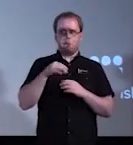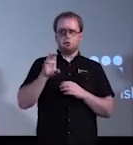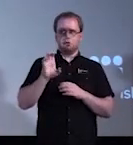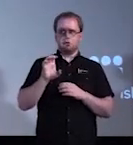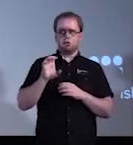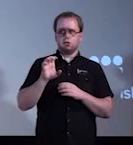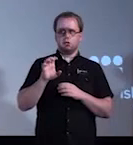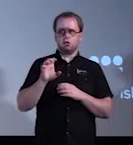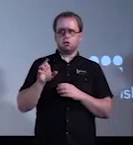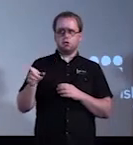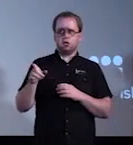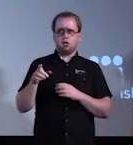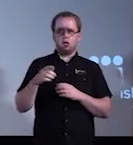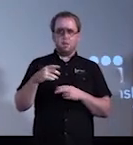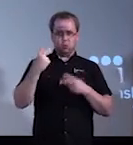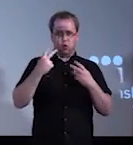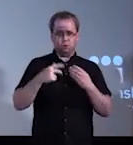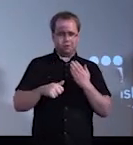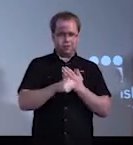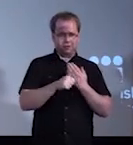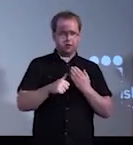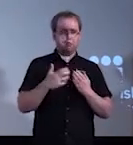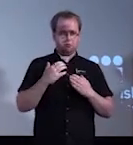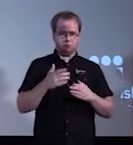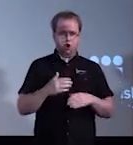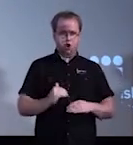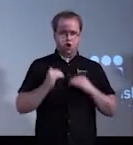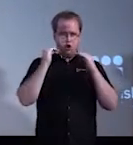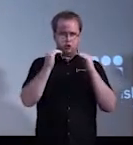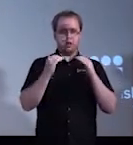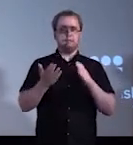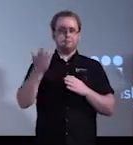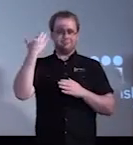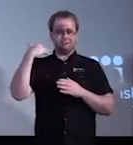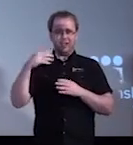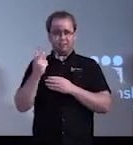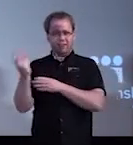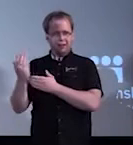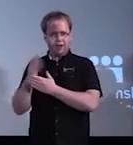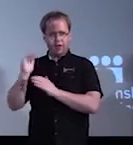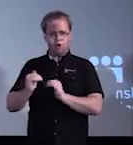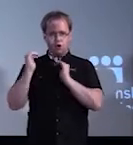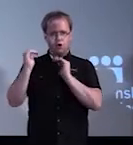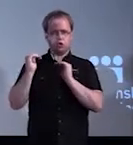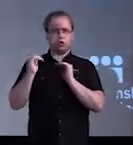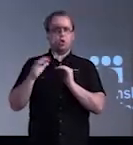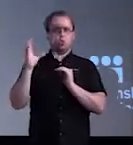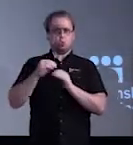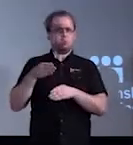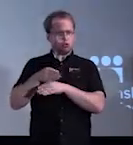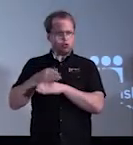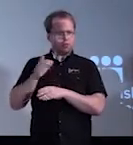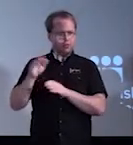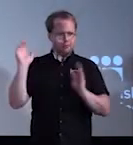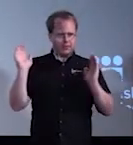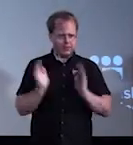ena är att vi får höjda priser på biografbiljetterna, vilket i de länder där det har gjorts förut, Spanien och Frankrike, har lett till lägre besökssiffror. Det kommer